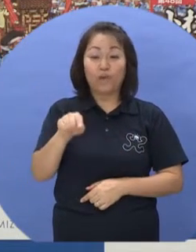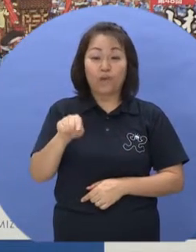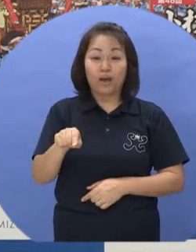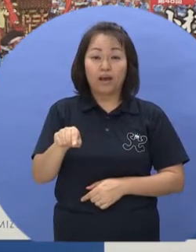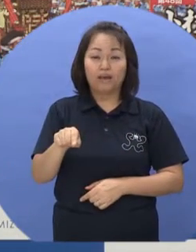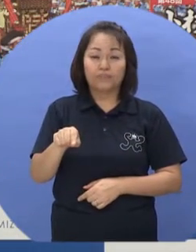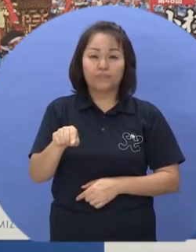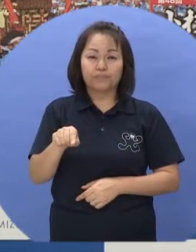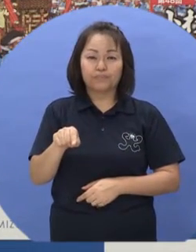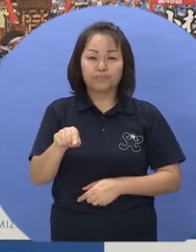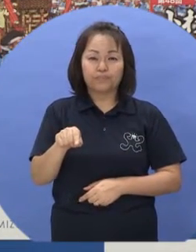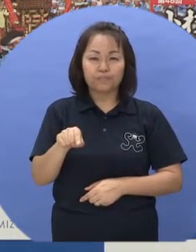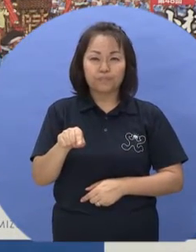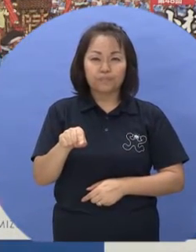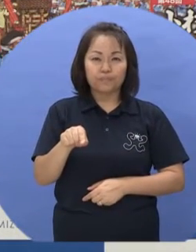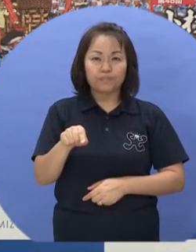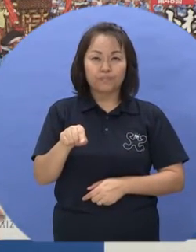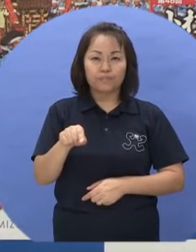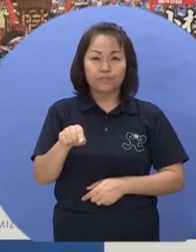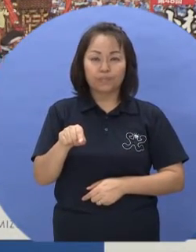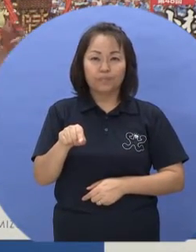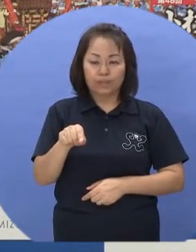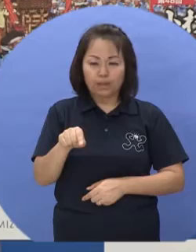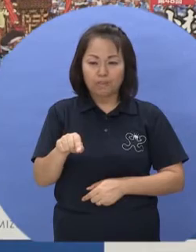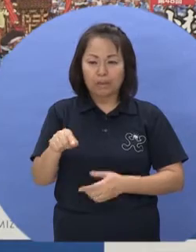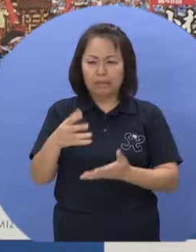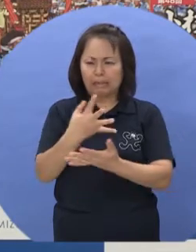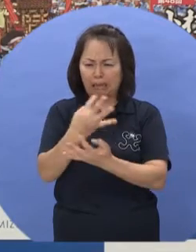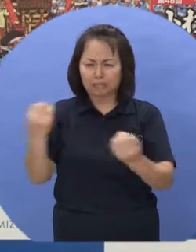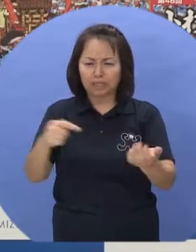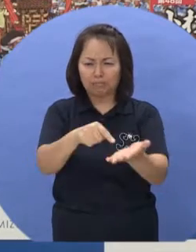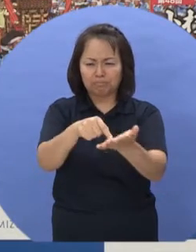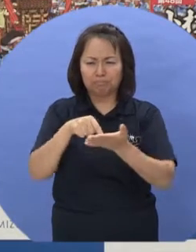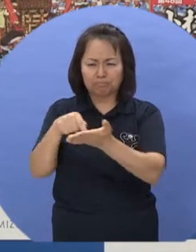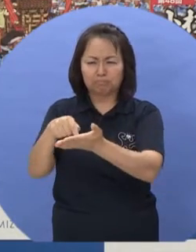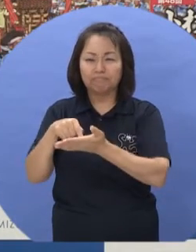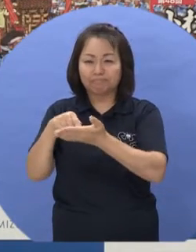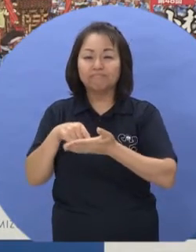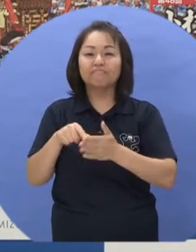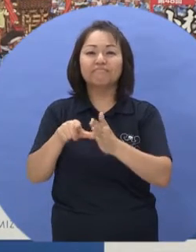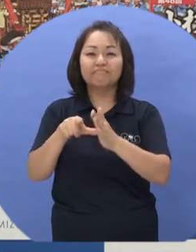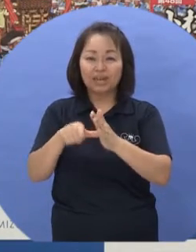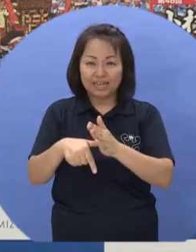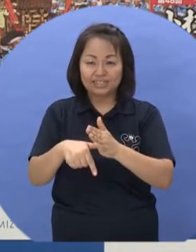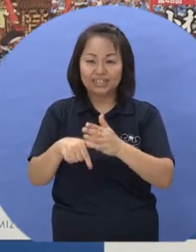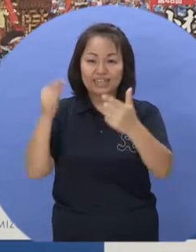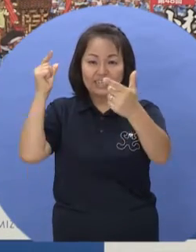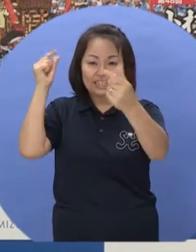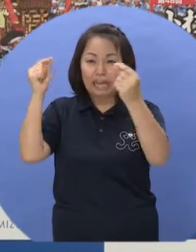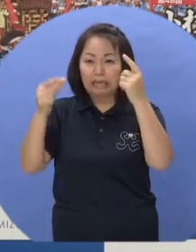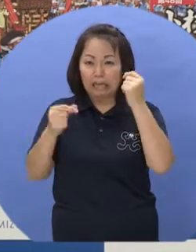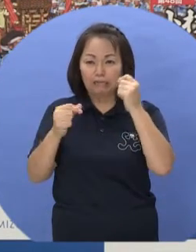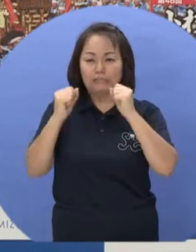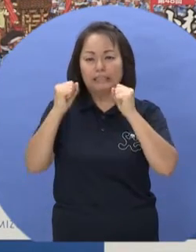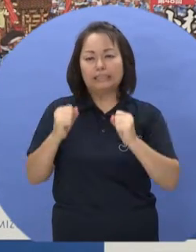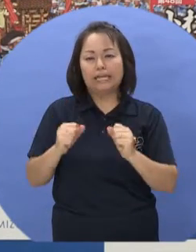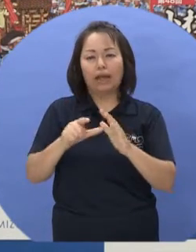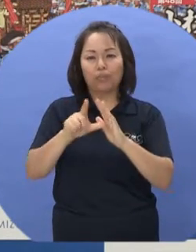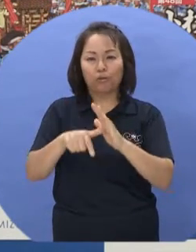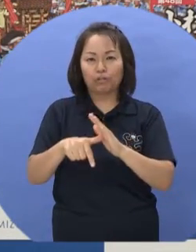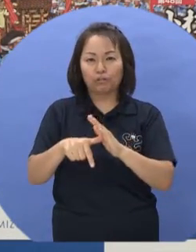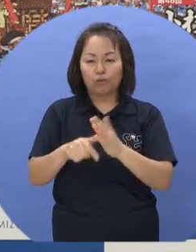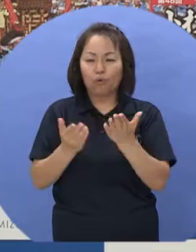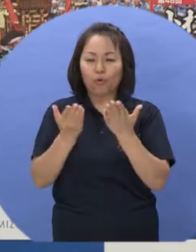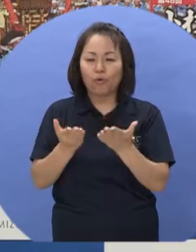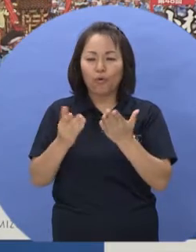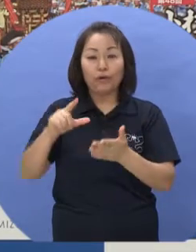はまずどういった方、たくさんのご要望があった場合は、大学在学時の成績上